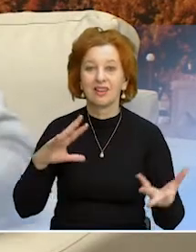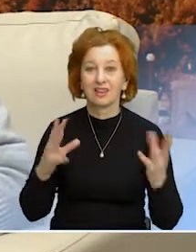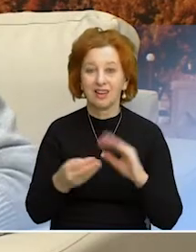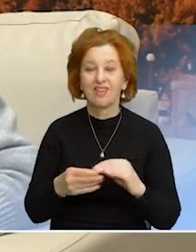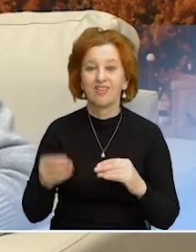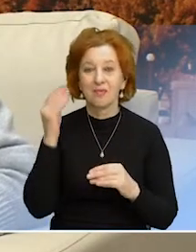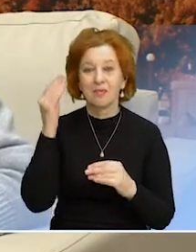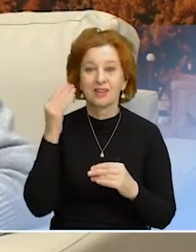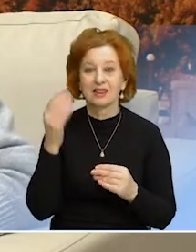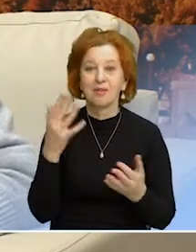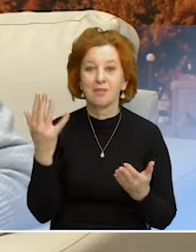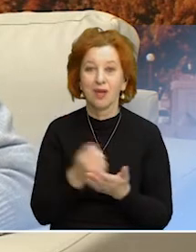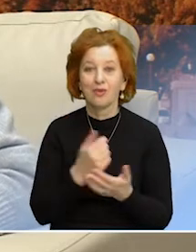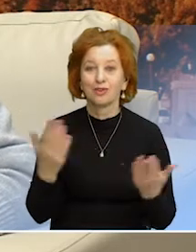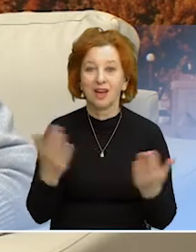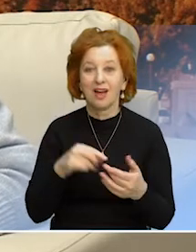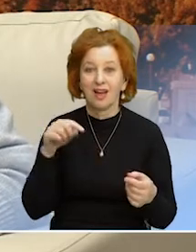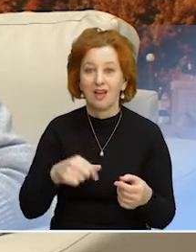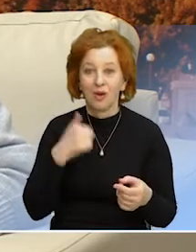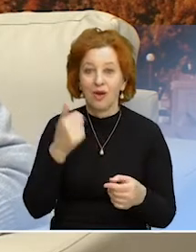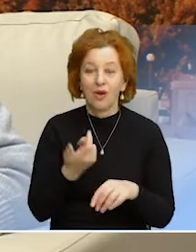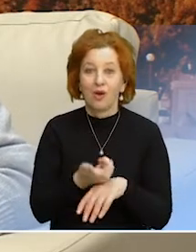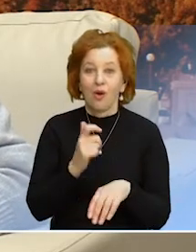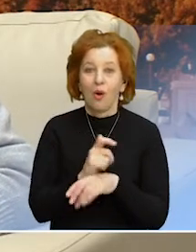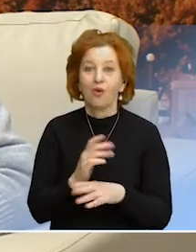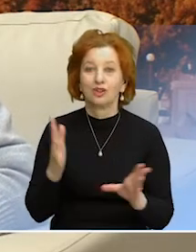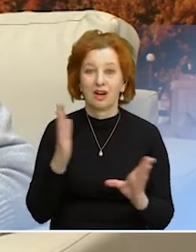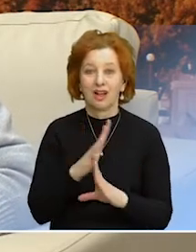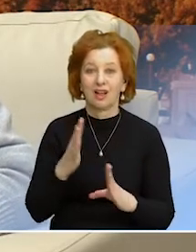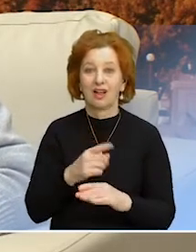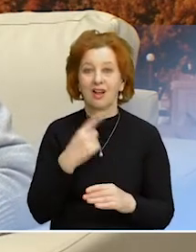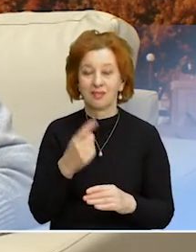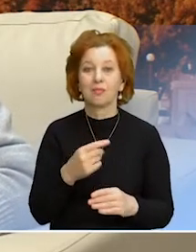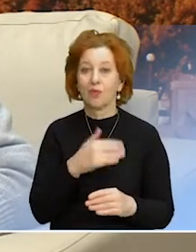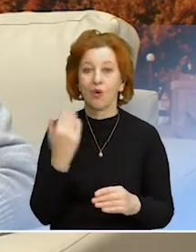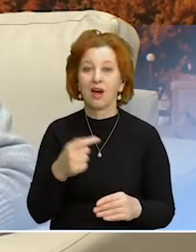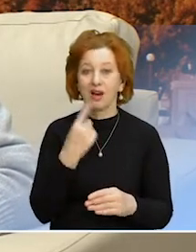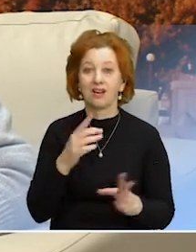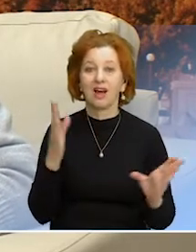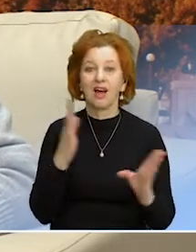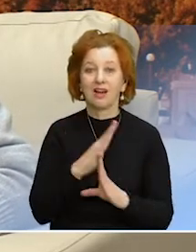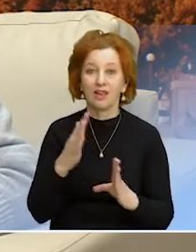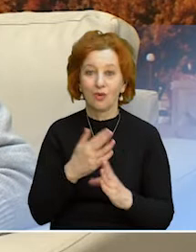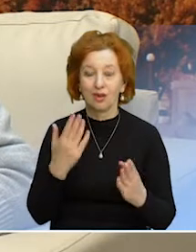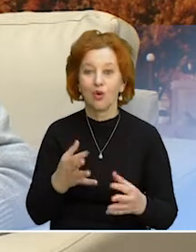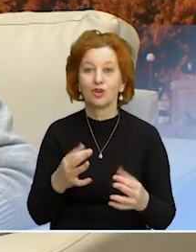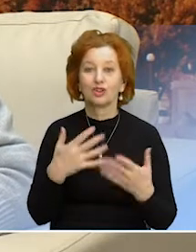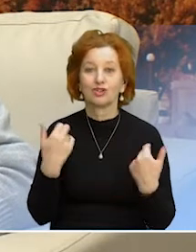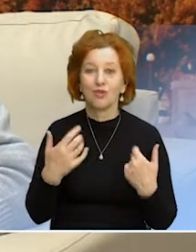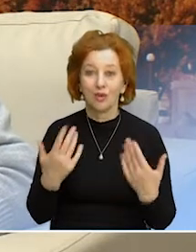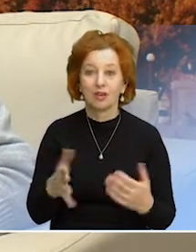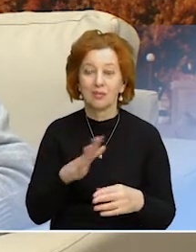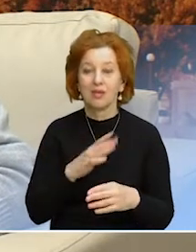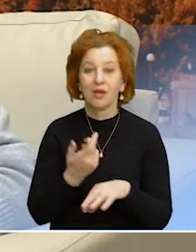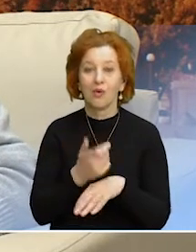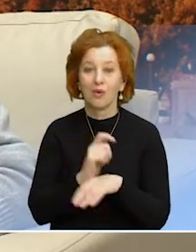такие в мыслях. Получился какой-то этот год очень экологичный. Мы много говорили об экологии, мы много говорили о животных. Это